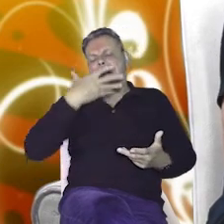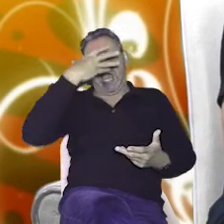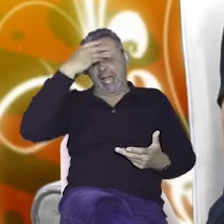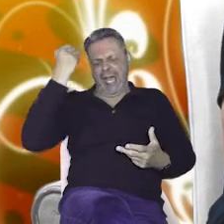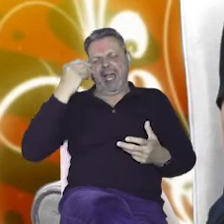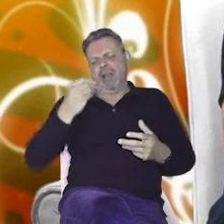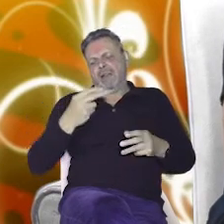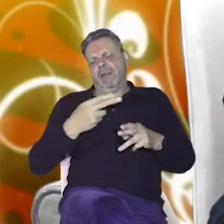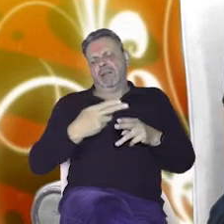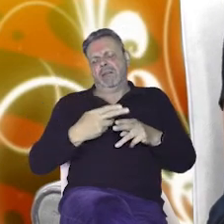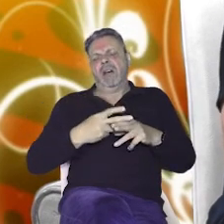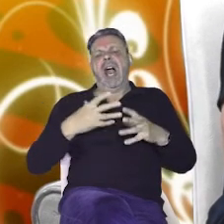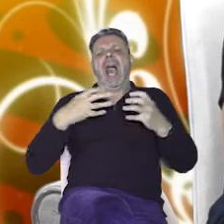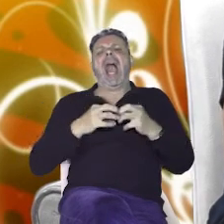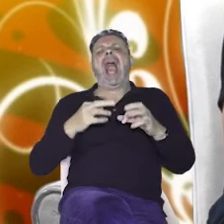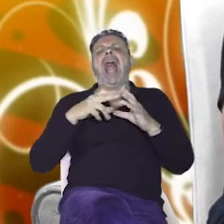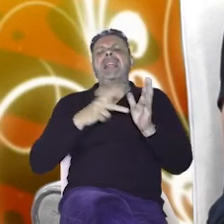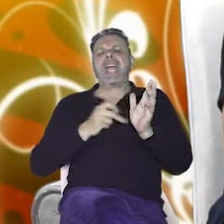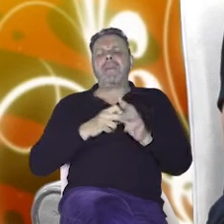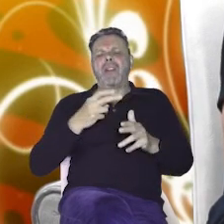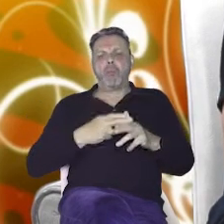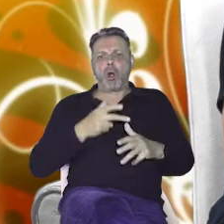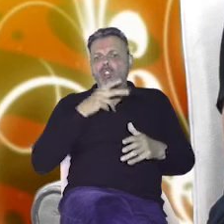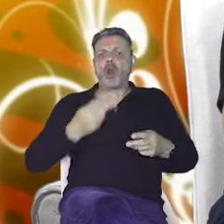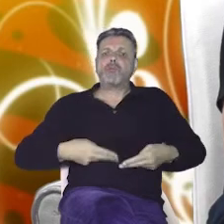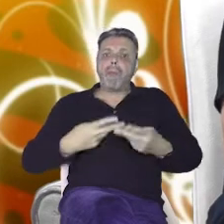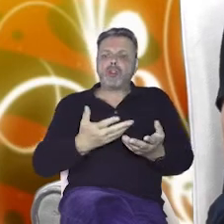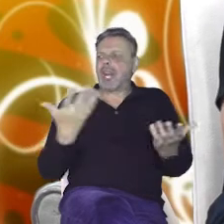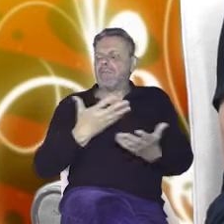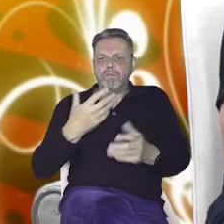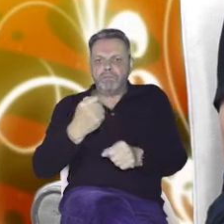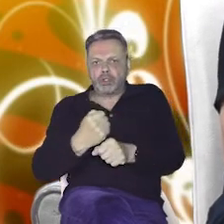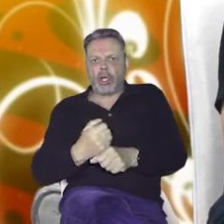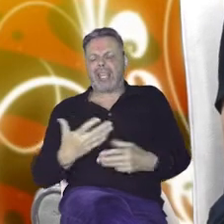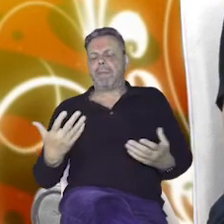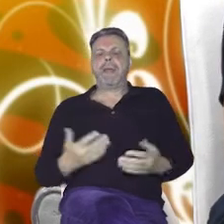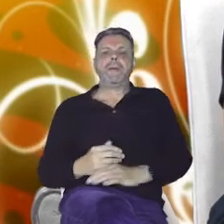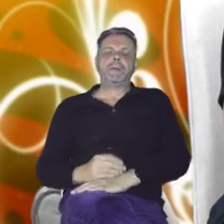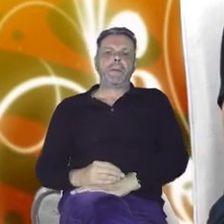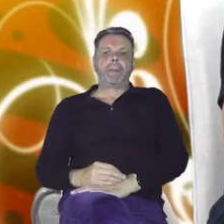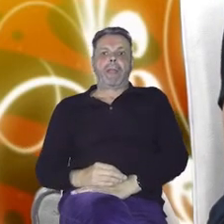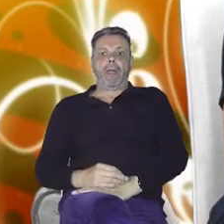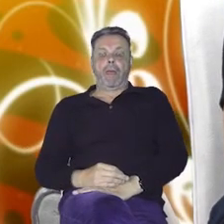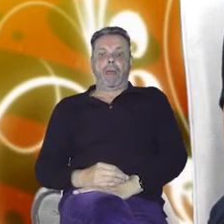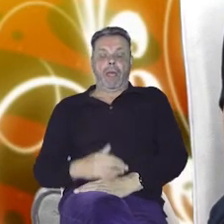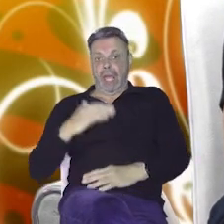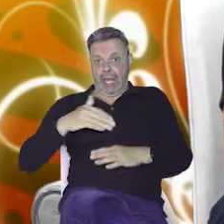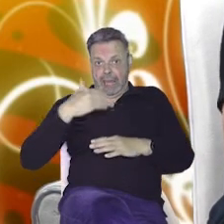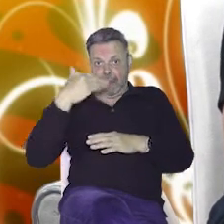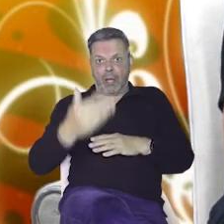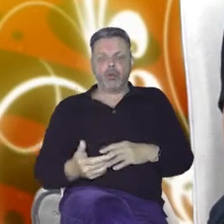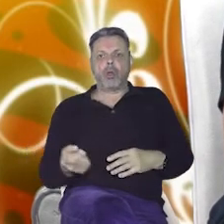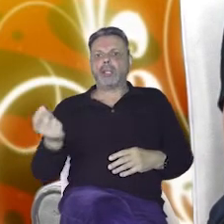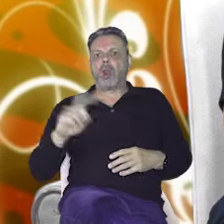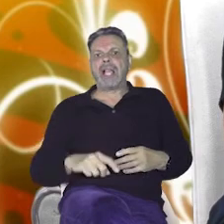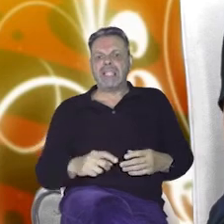i oni su me upućivali gdje da idem, što da radim i kakve pretrage da obavljam. Nakon toga nailazite na